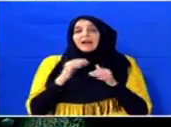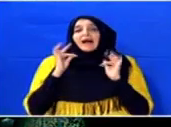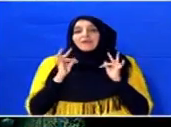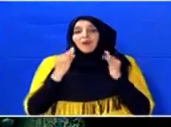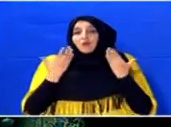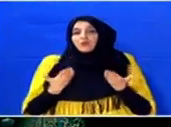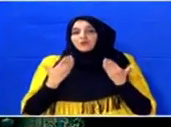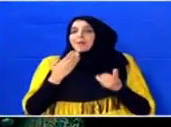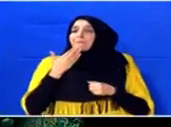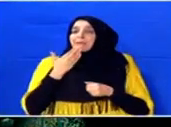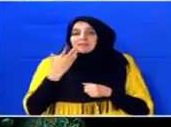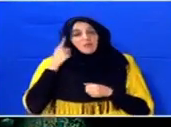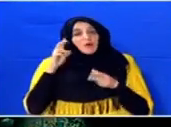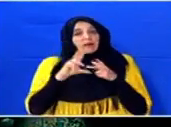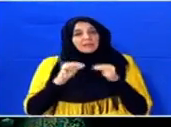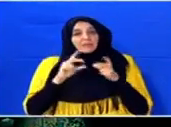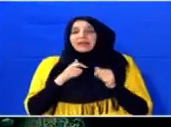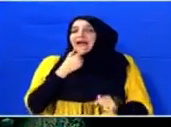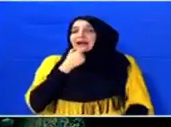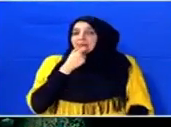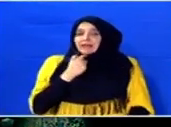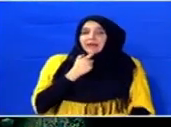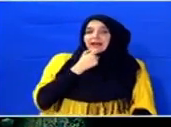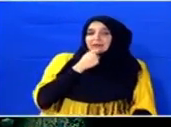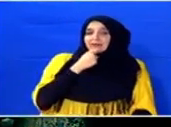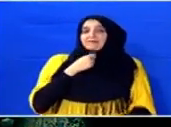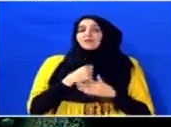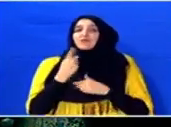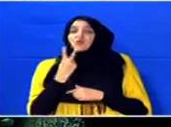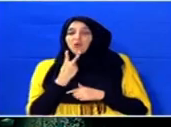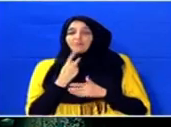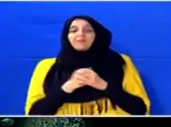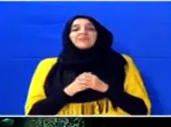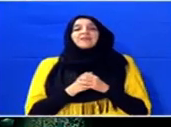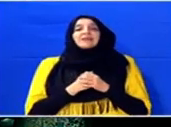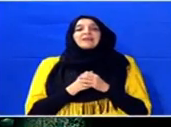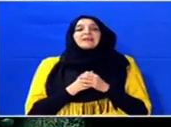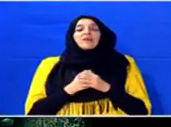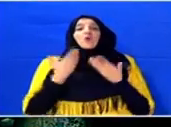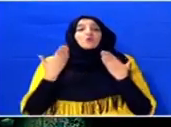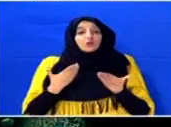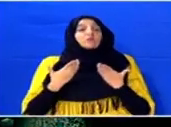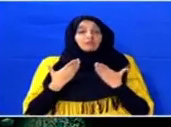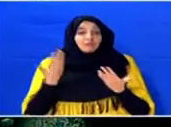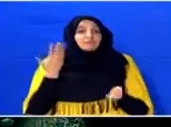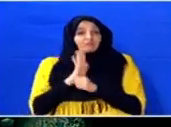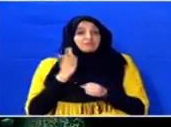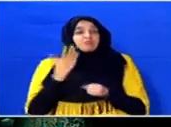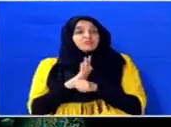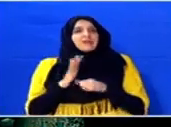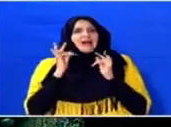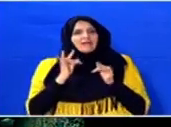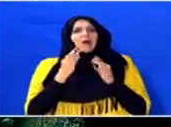هذه الحلقه حكما وحكما اذا من خلال هذه الحلقه سنعرض بعض القضايا التي